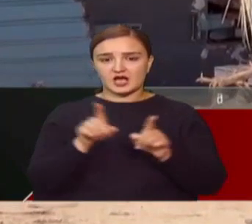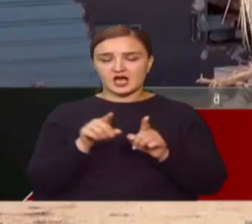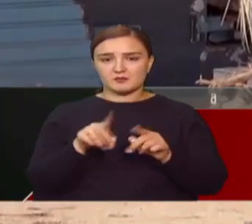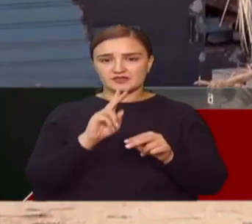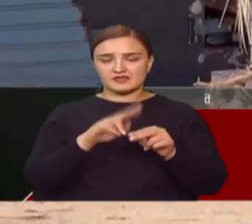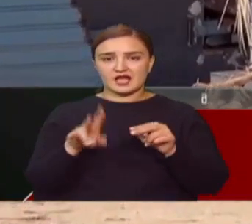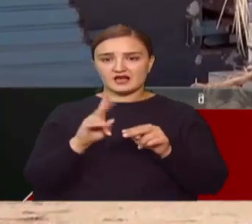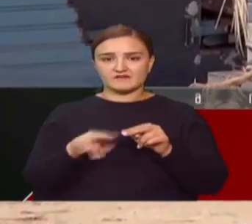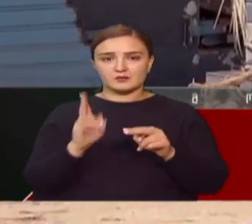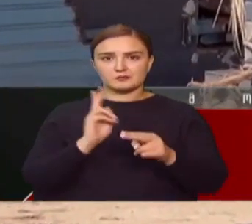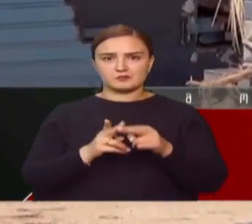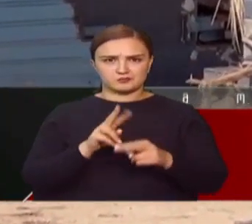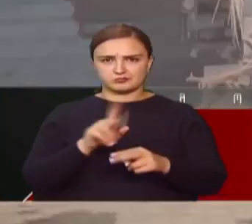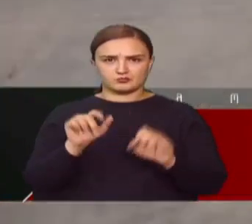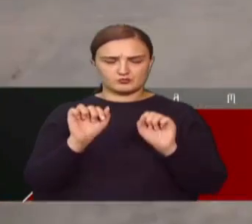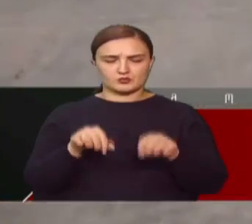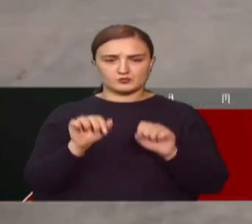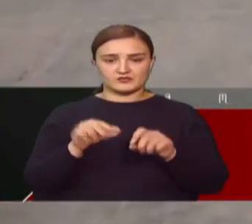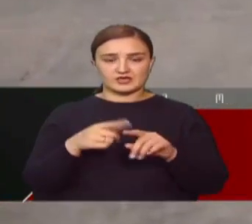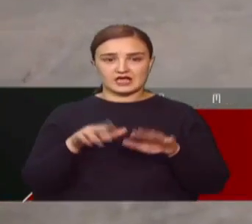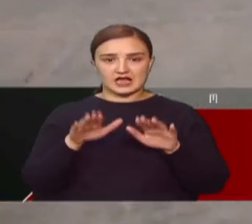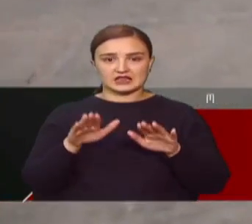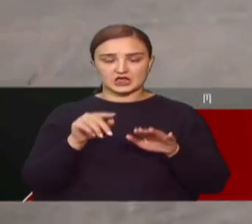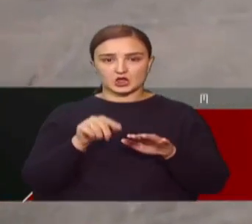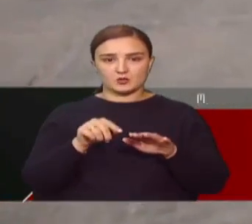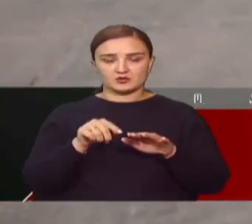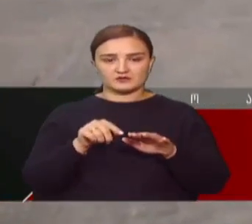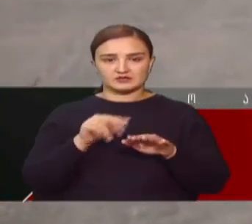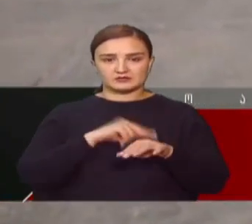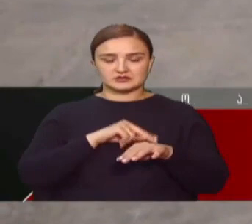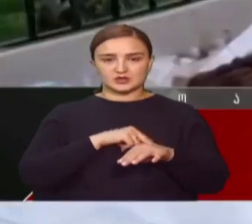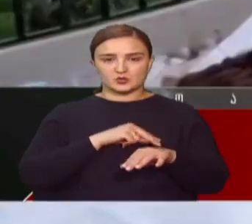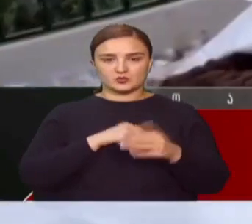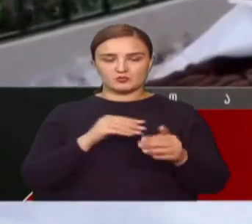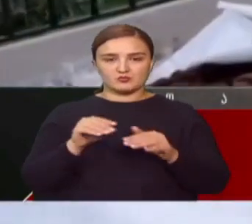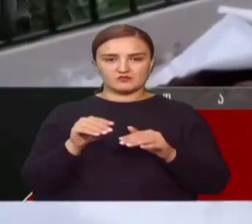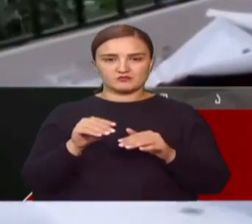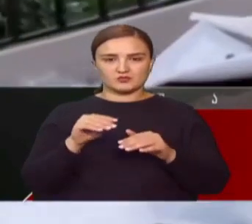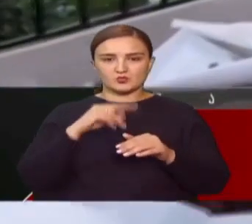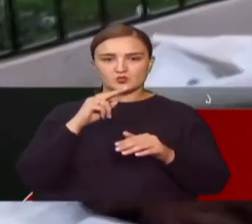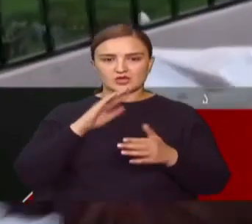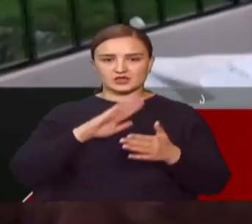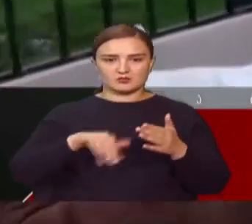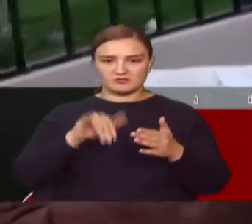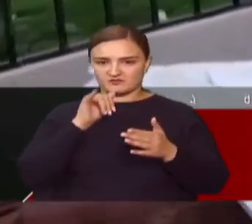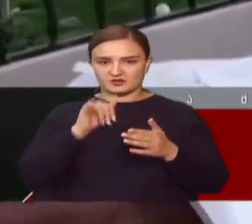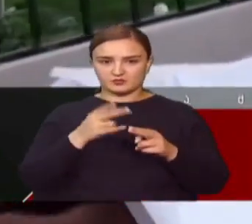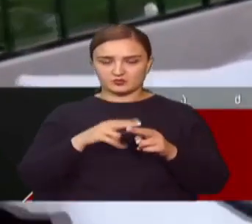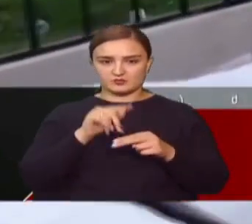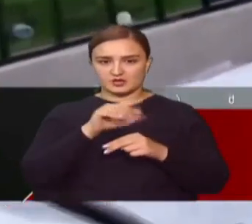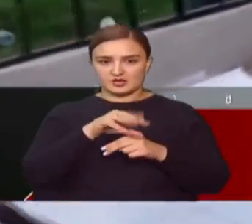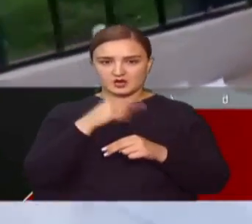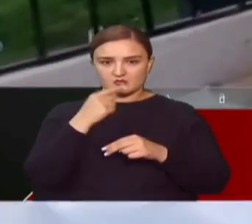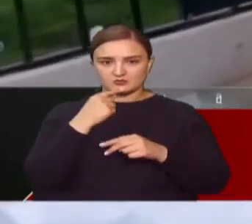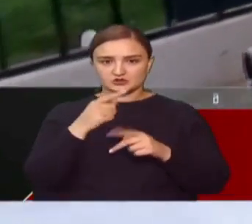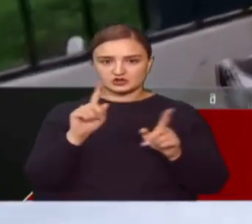დანაკარგის აცილება შესაძლებელი იყო. Თუმცა ეს ადგილობრივი მეტეოროლოგიური სამსახურის უფუნქციობის გამო ვერ მოხერხდა. Როგორც უწყებაში